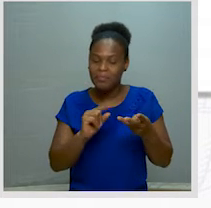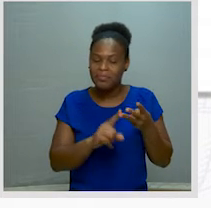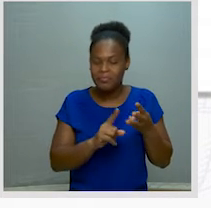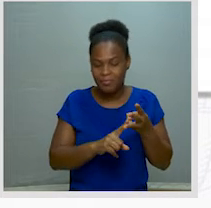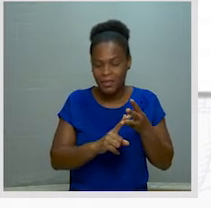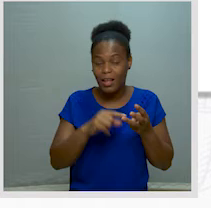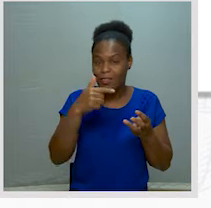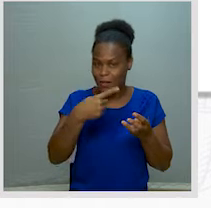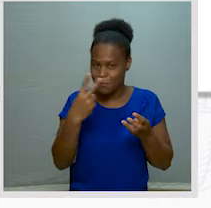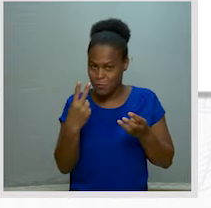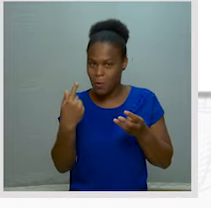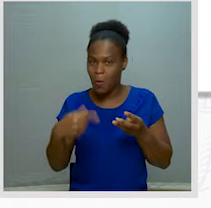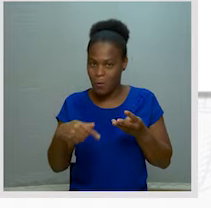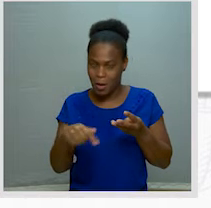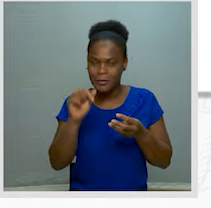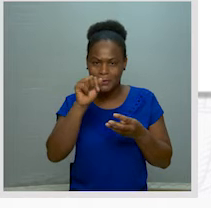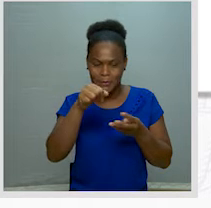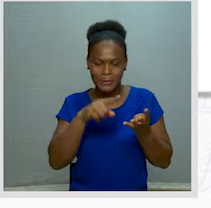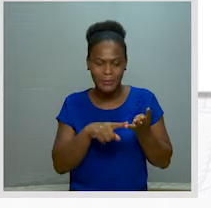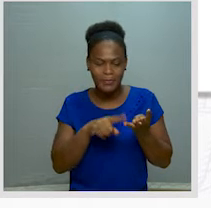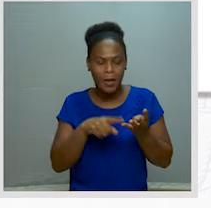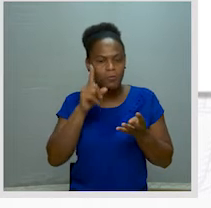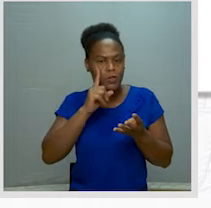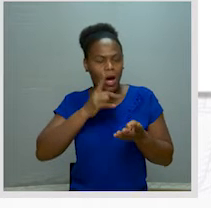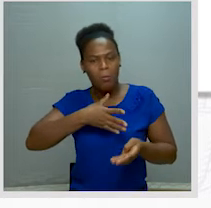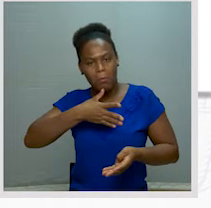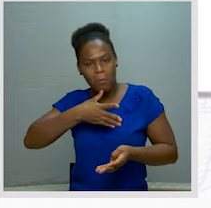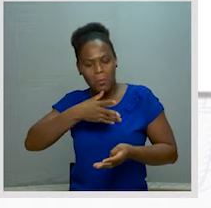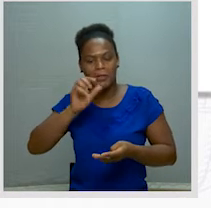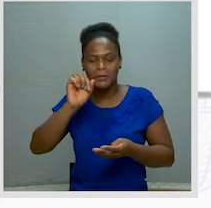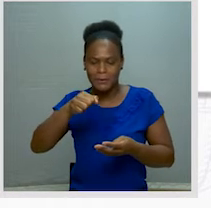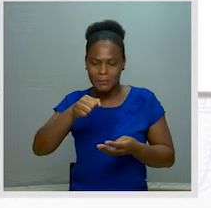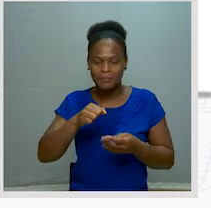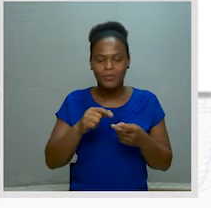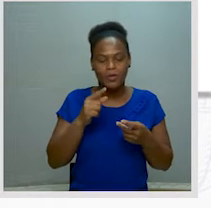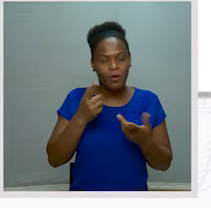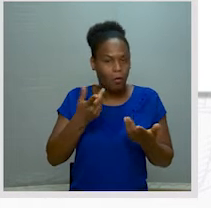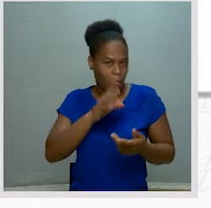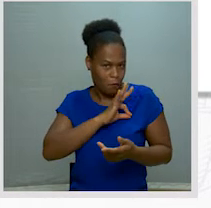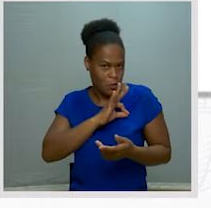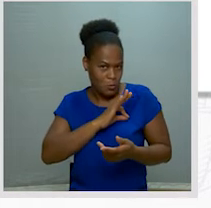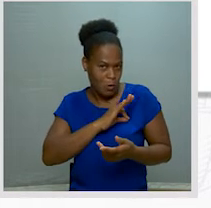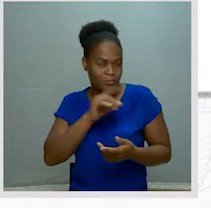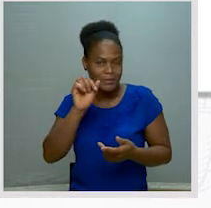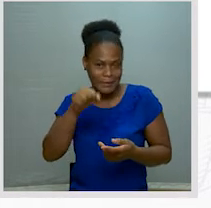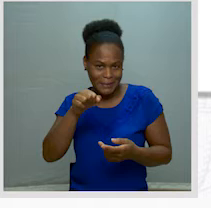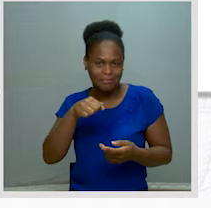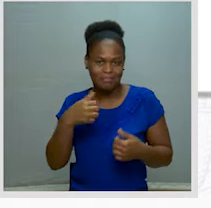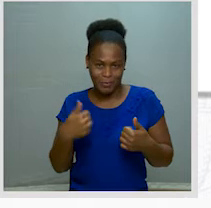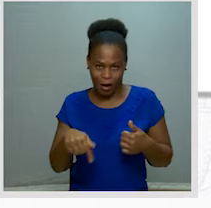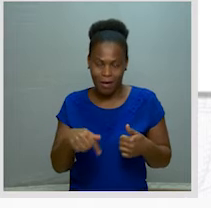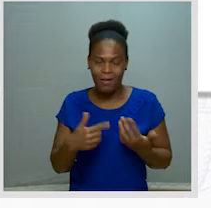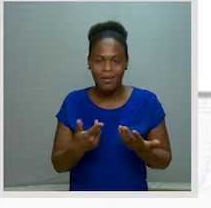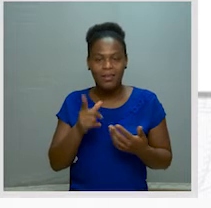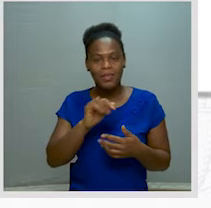avez une télévision, une présentatrice, un professeur, c'est